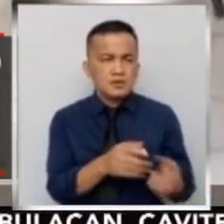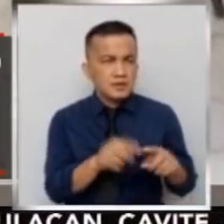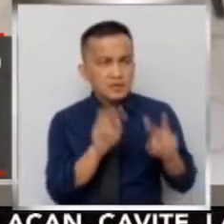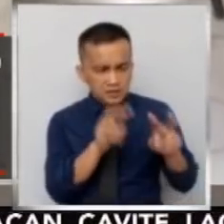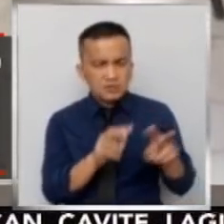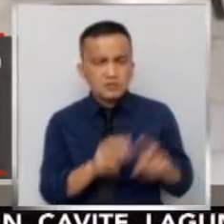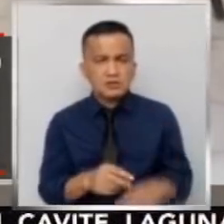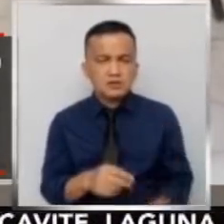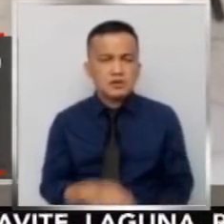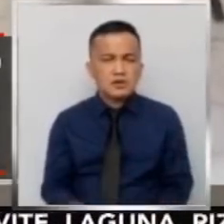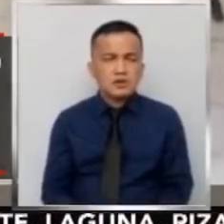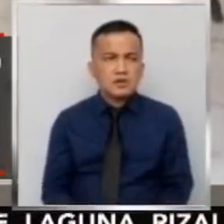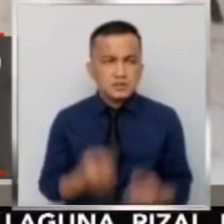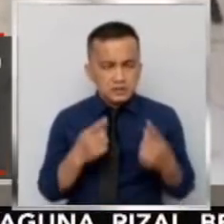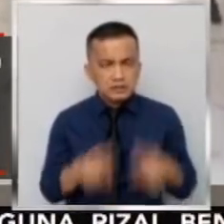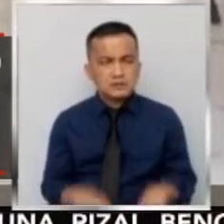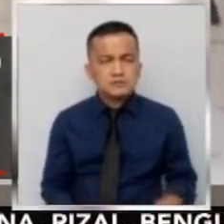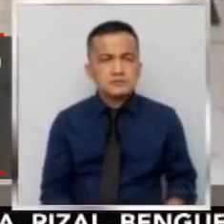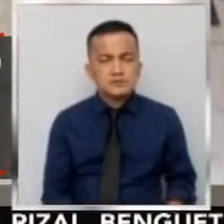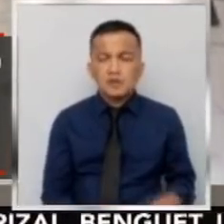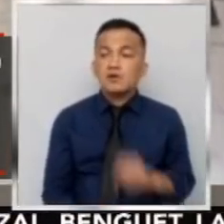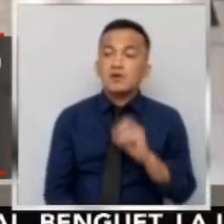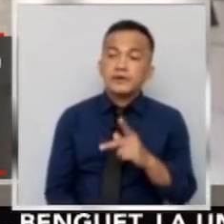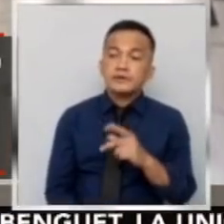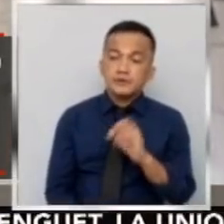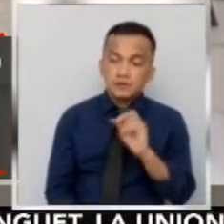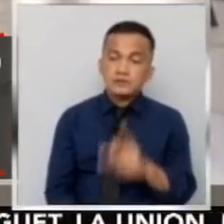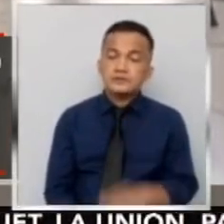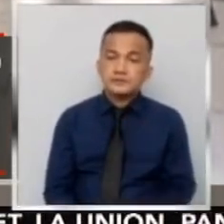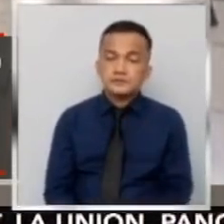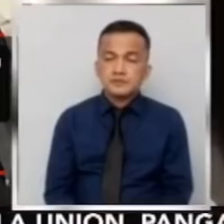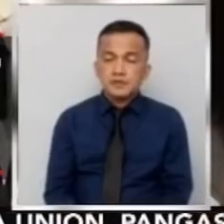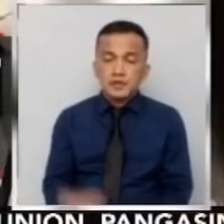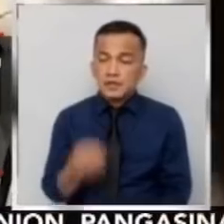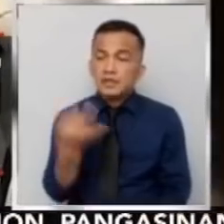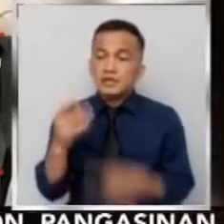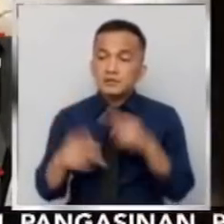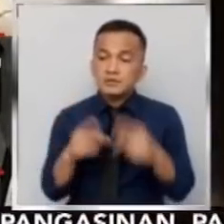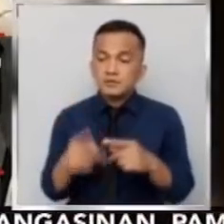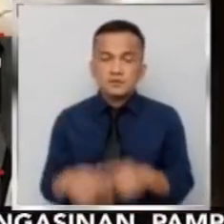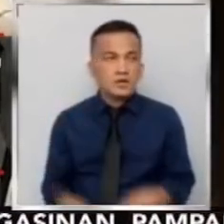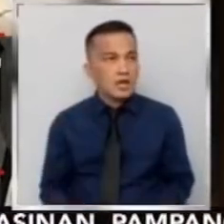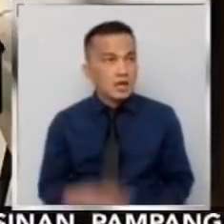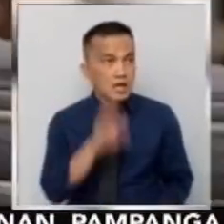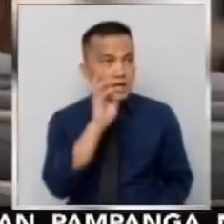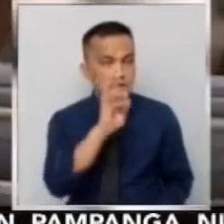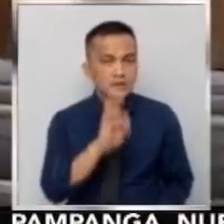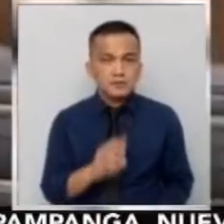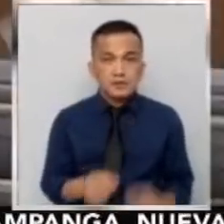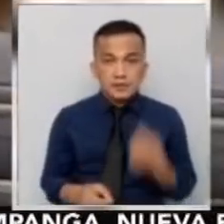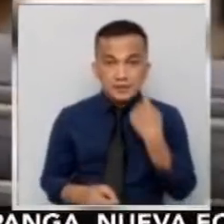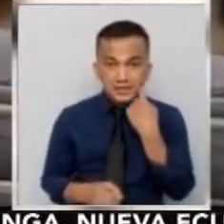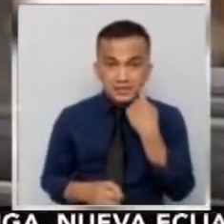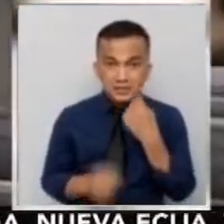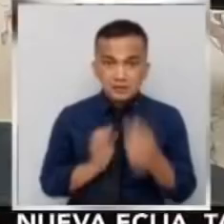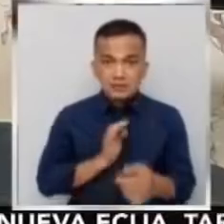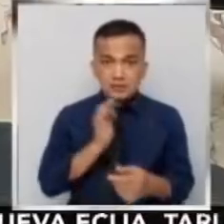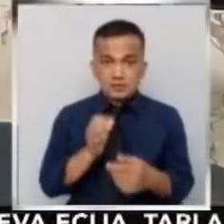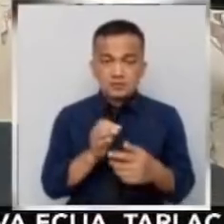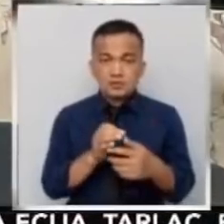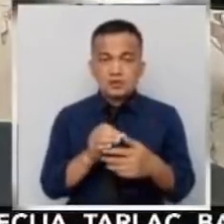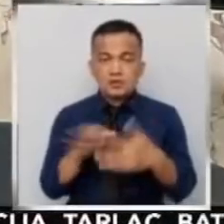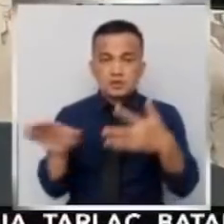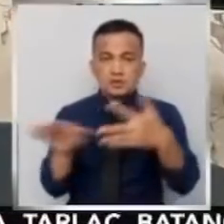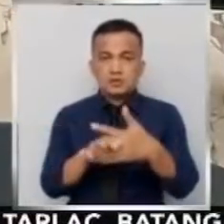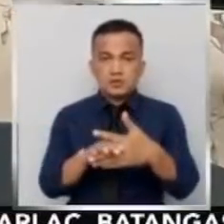Okay. Okay. Ilang tao yun? Anim po. Kanina, formal na rin inihain ang reklamo laban sa